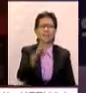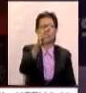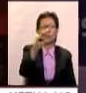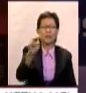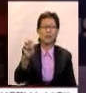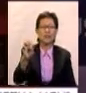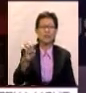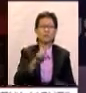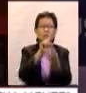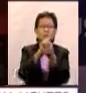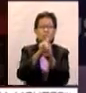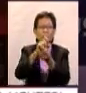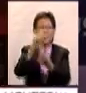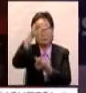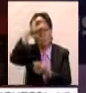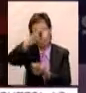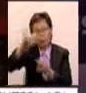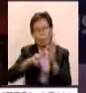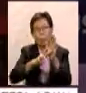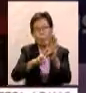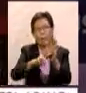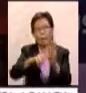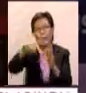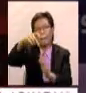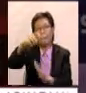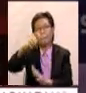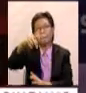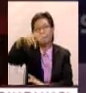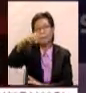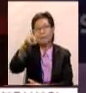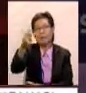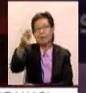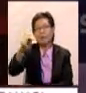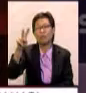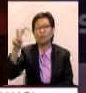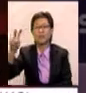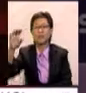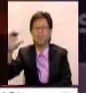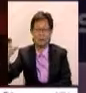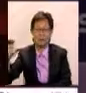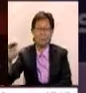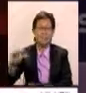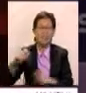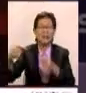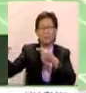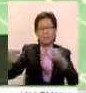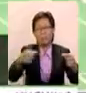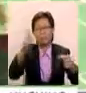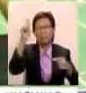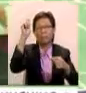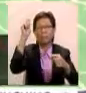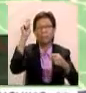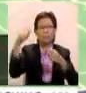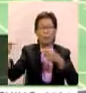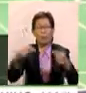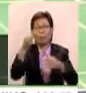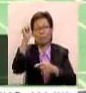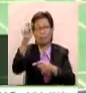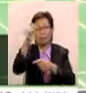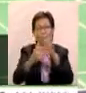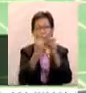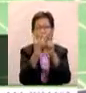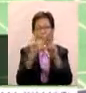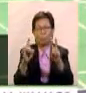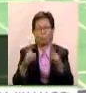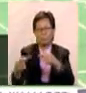Vishom ditemui di Cyberjaya selepas mewakili Petaling BC menentang Tebrau City BC dalam aksi badminton Liga Purple 2018.